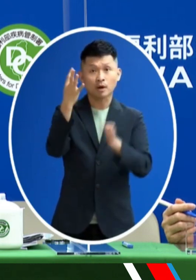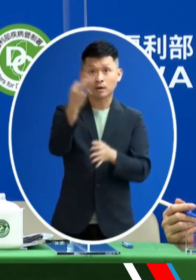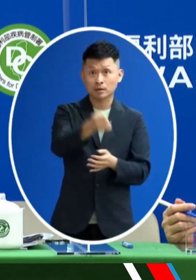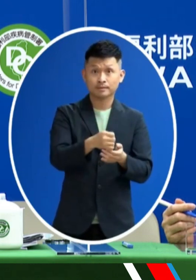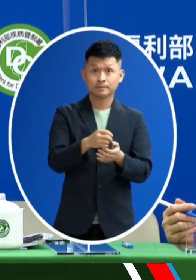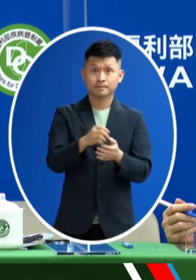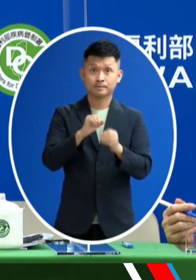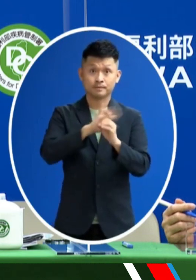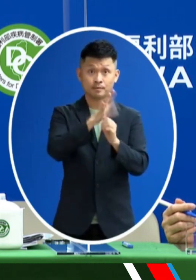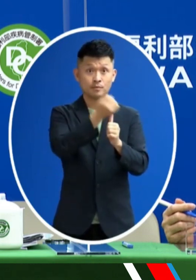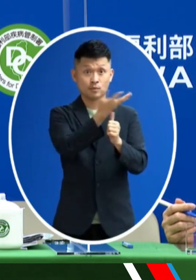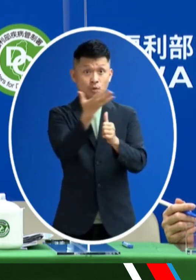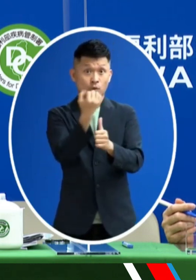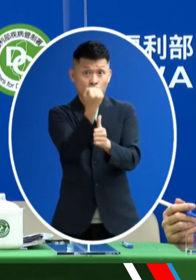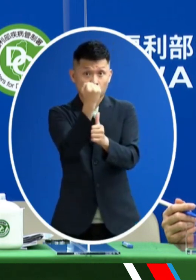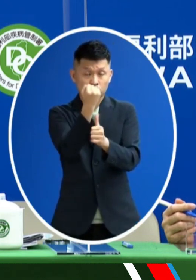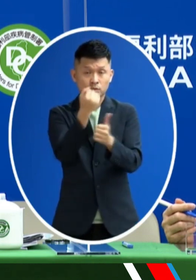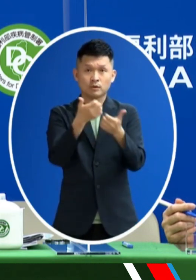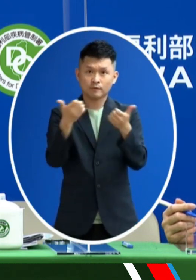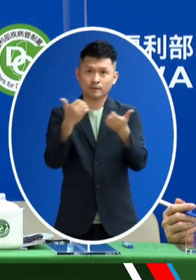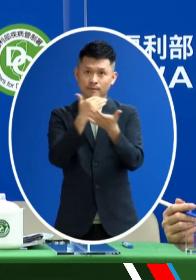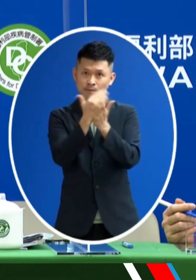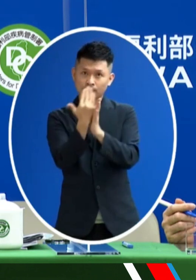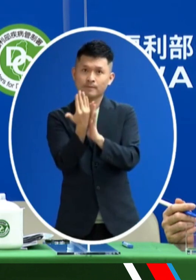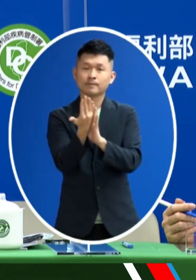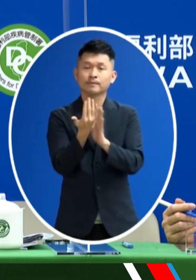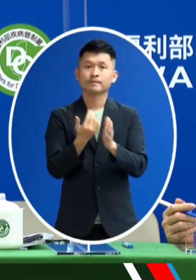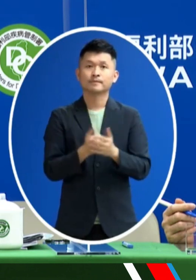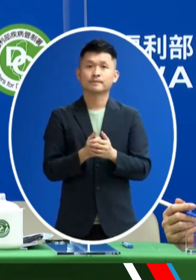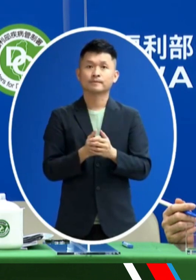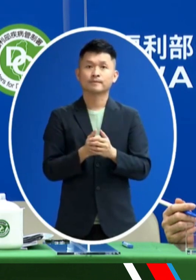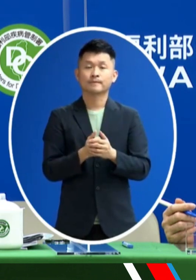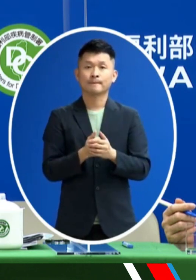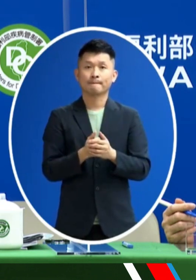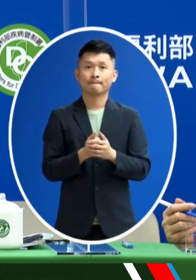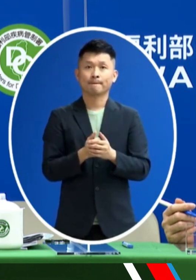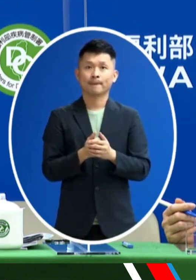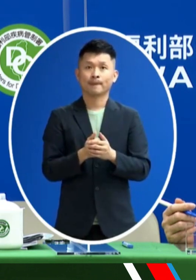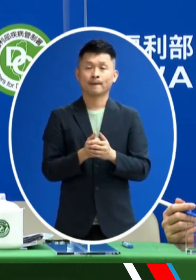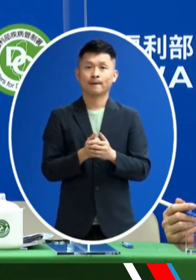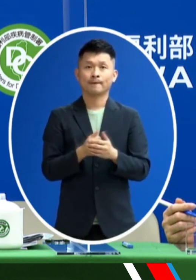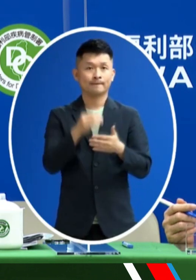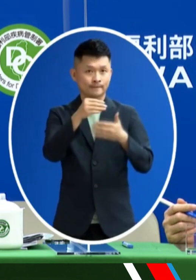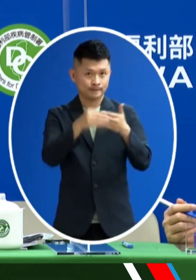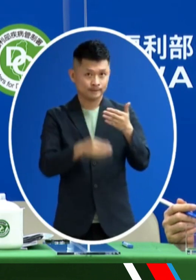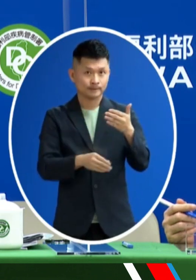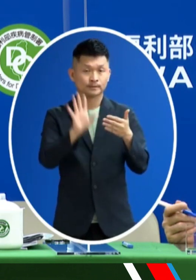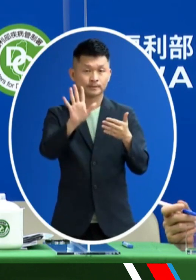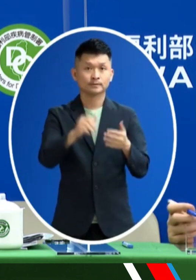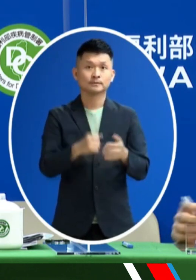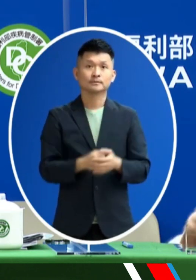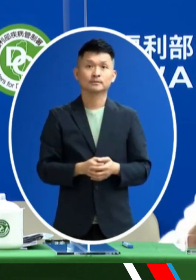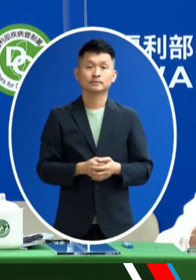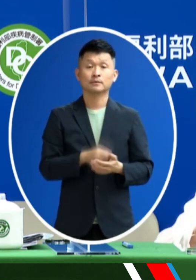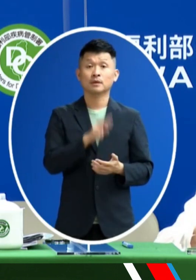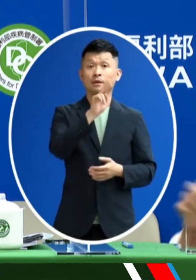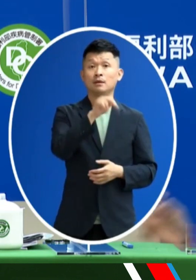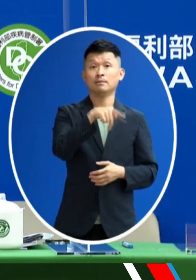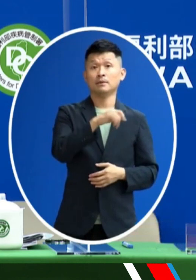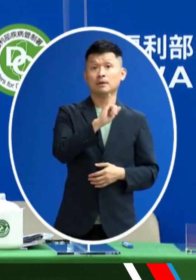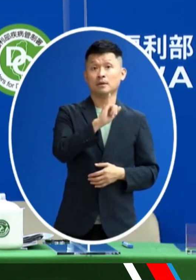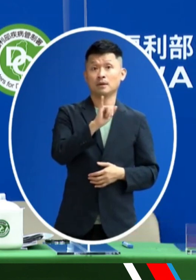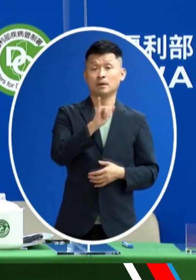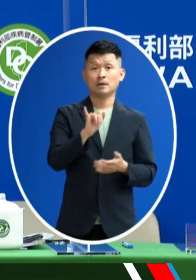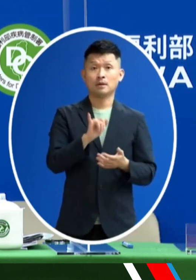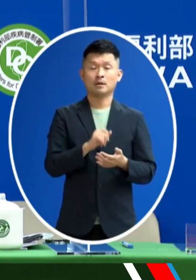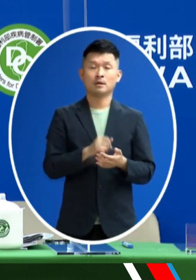情的控制大概分作几样，但讲的一个社会我们讲说那个 NPI 这个非药物这